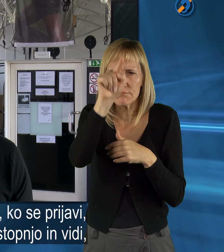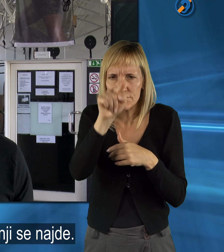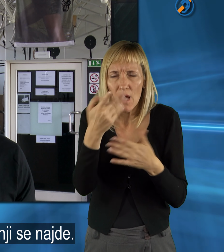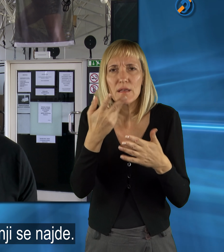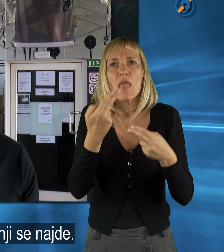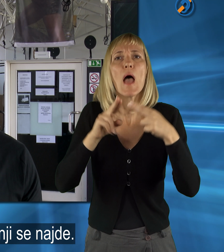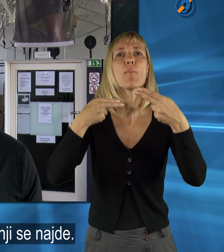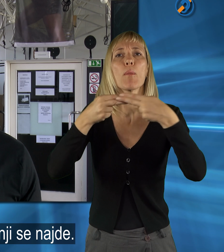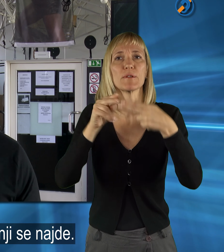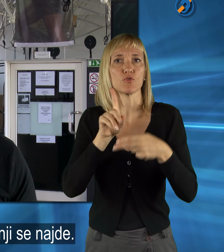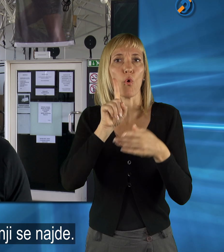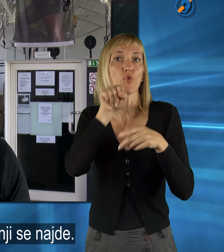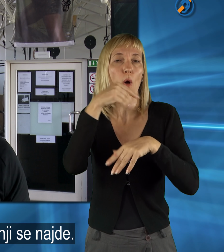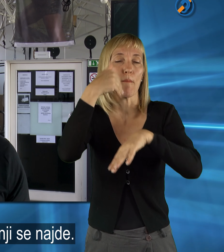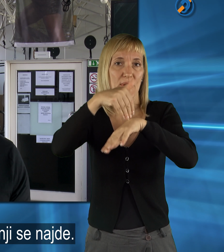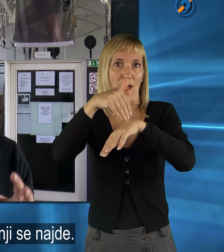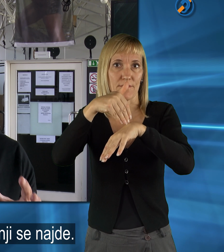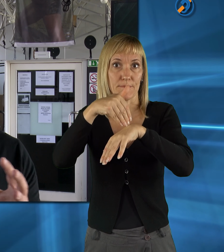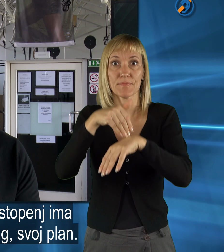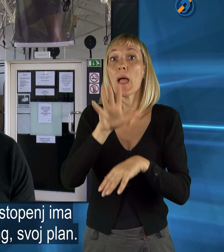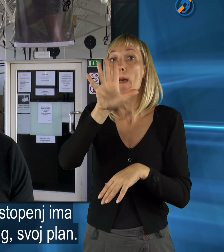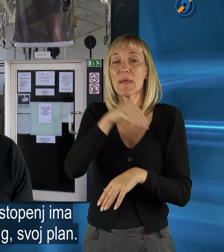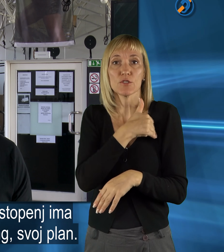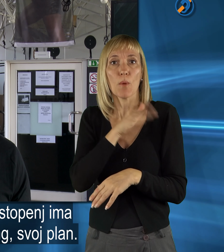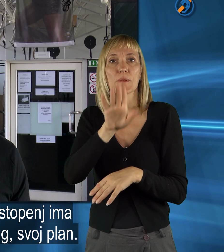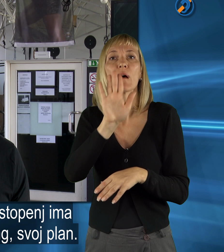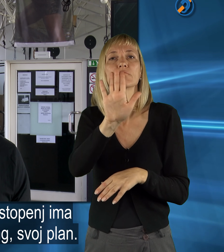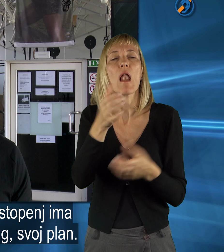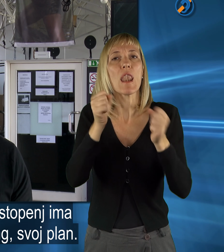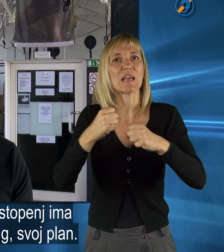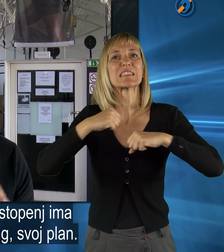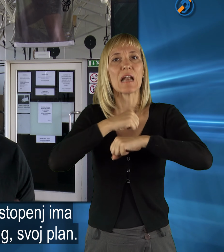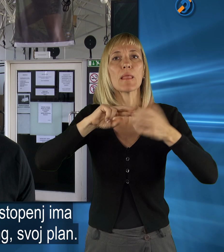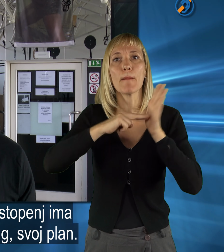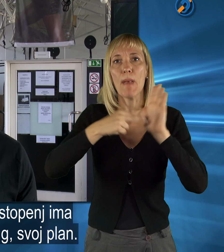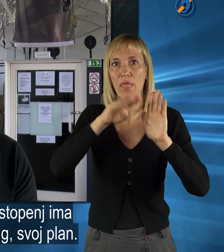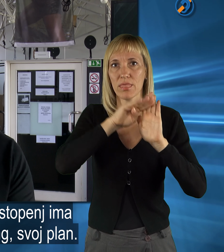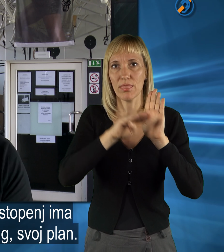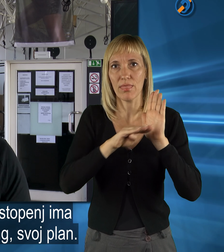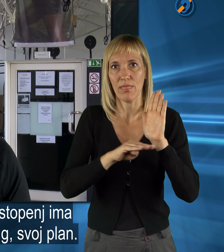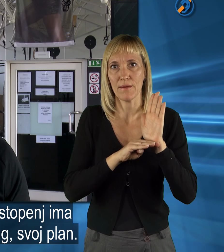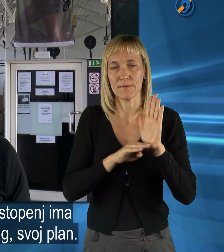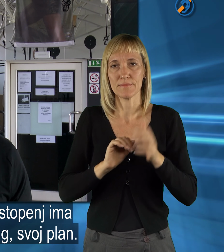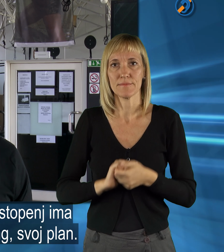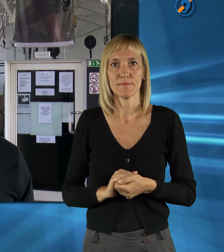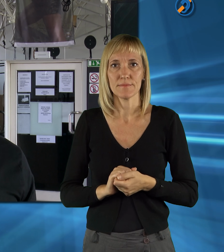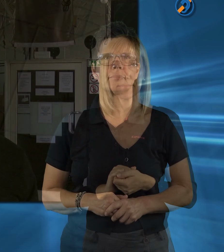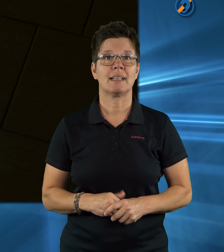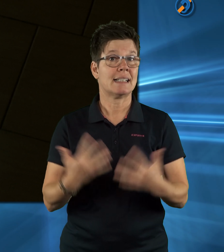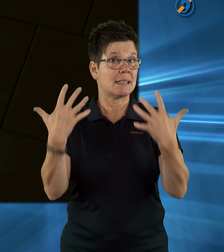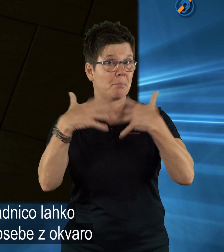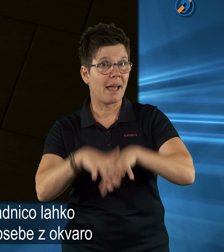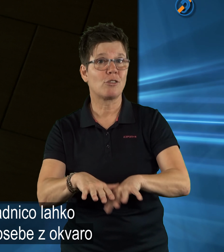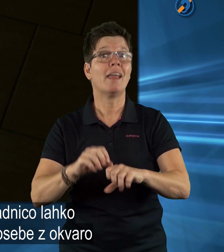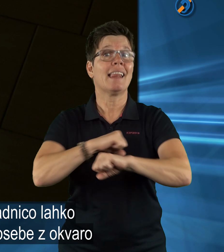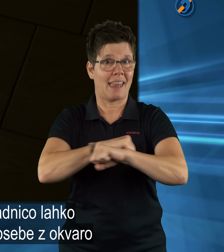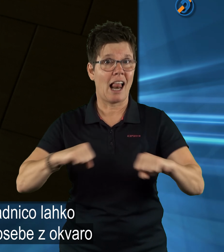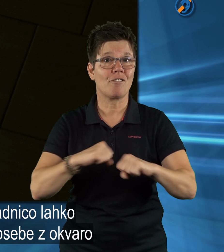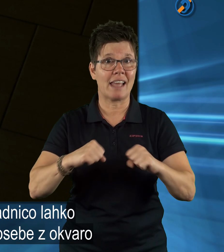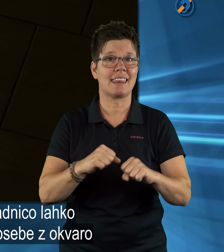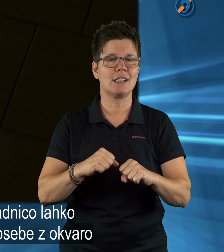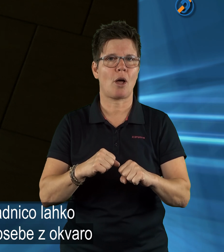vidi v bistvu, kateri stopni se lahko najde. Vseh teh pet stopen imajo tudi svoj trening, svoj plan. Spletno